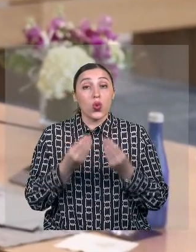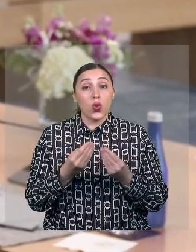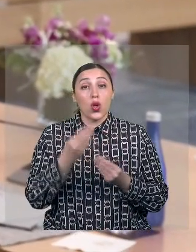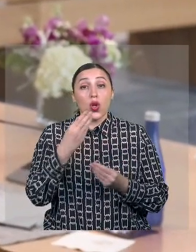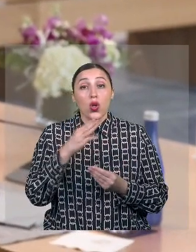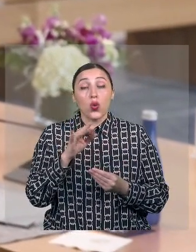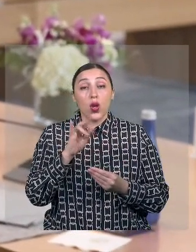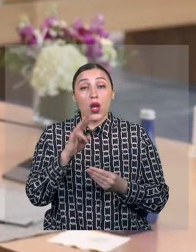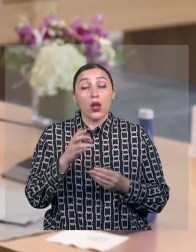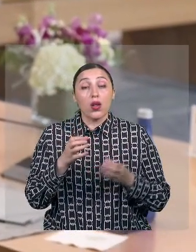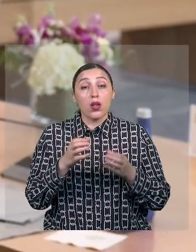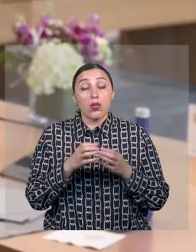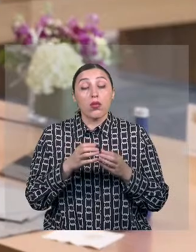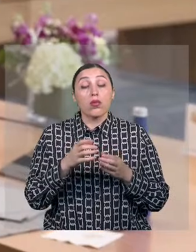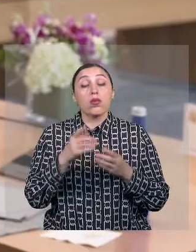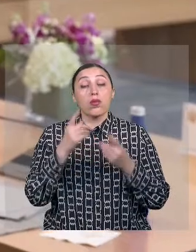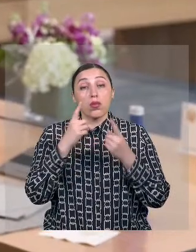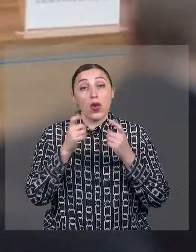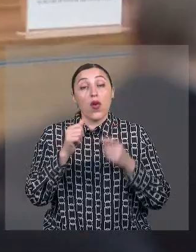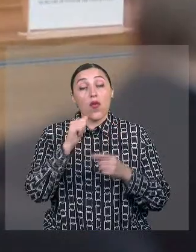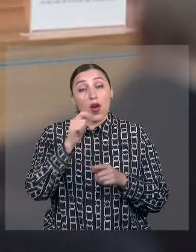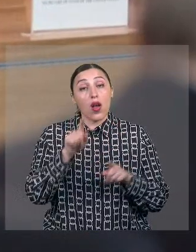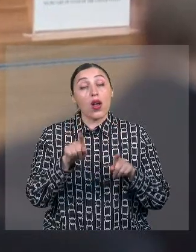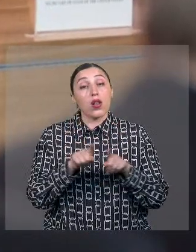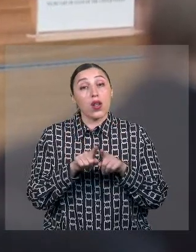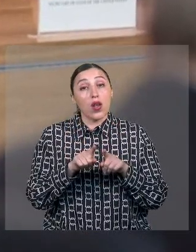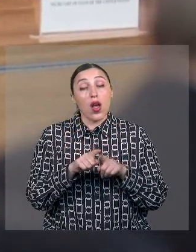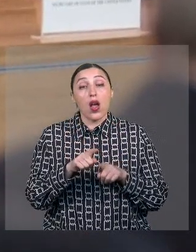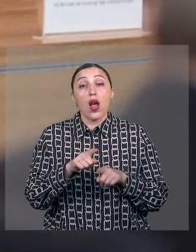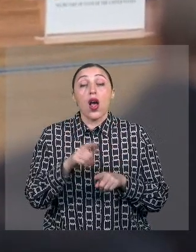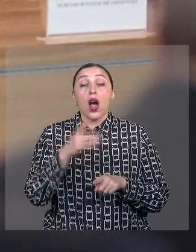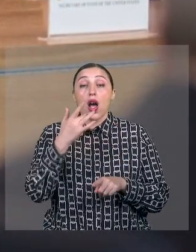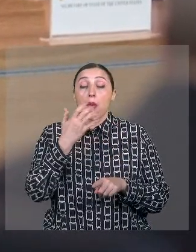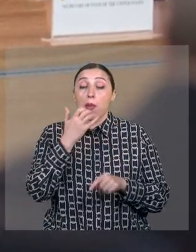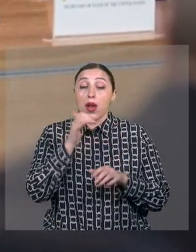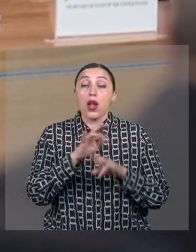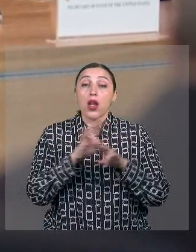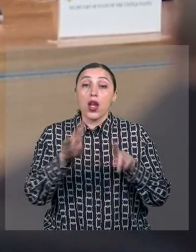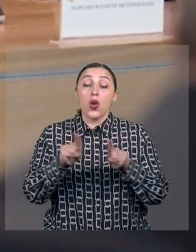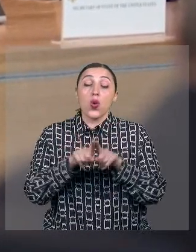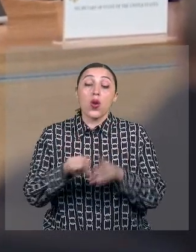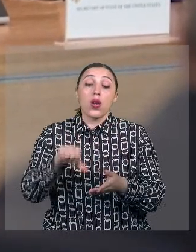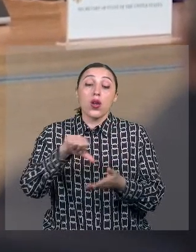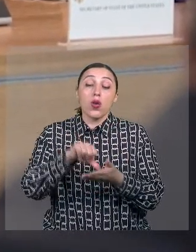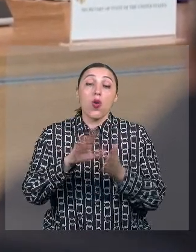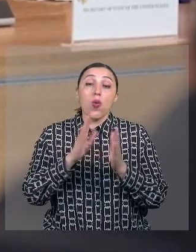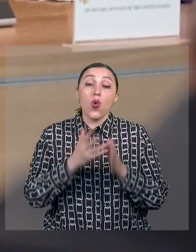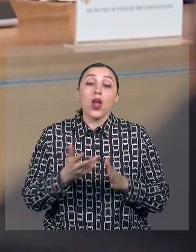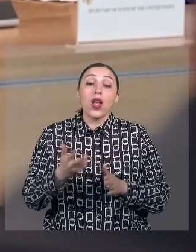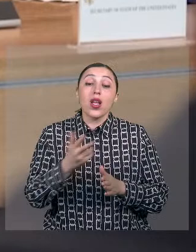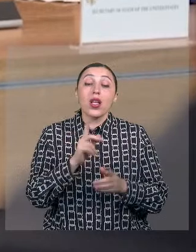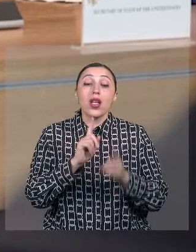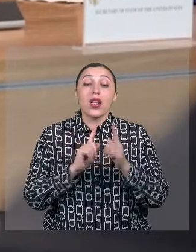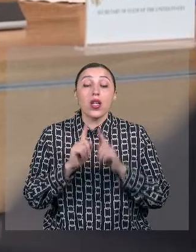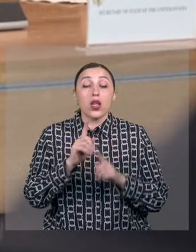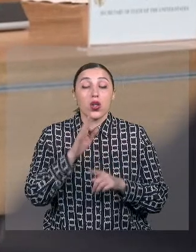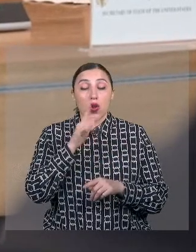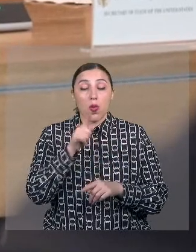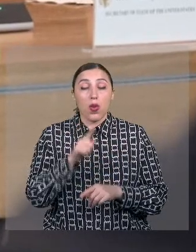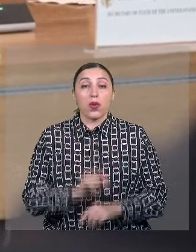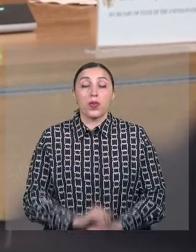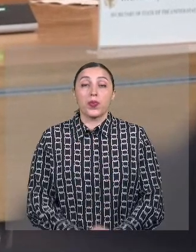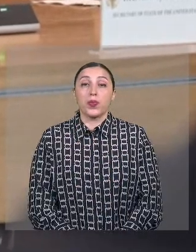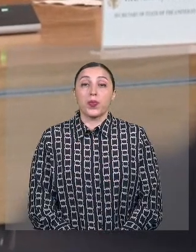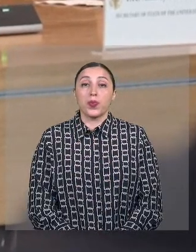Թուրան գործակալության սպասվում է, որ վաղը նաև պետքարտուղար Բլինքենը կմասնակցի արտգործնախարարների ամփոփիչ